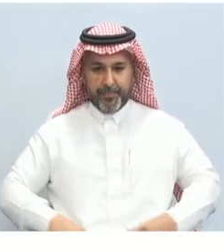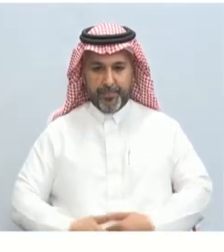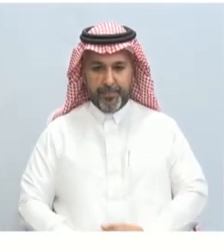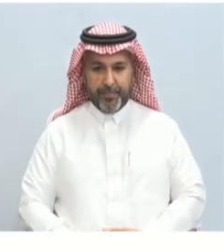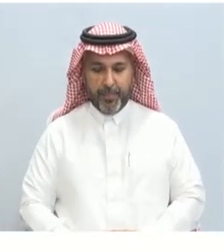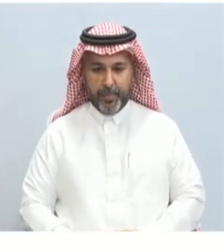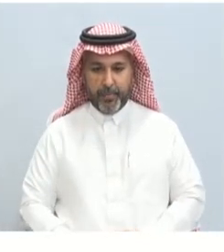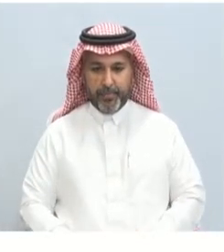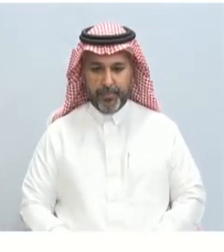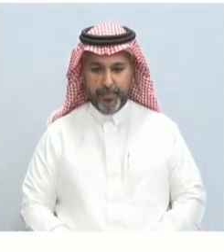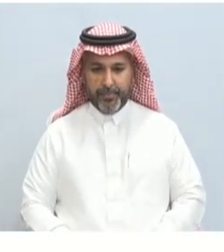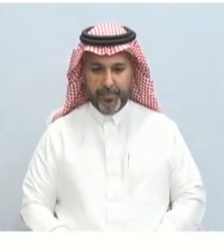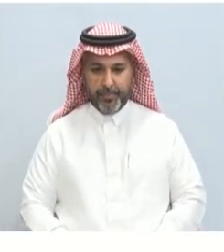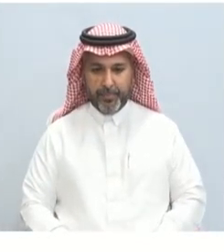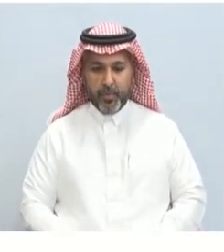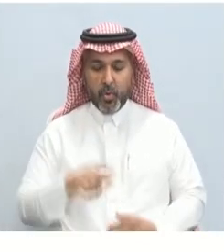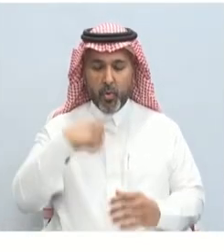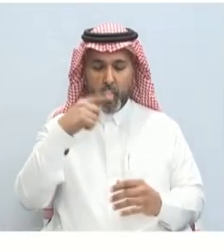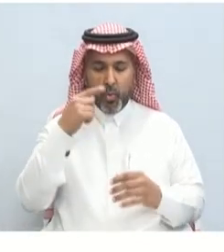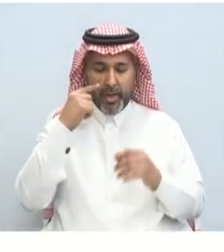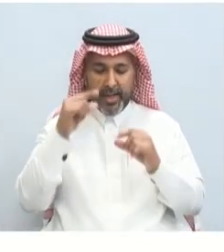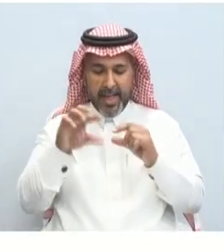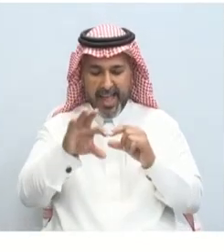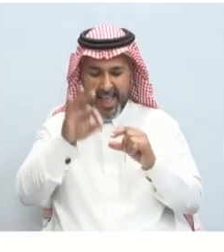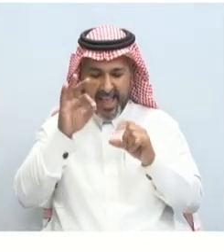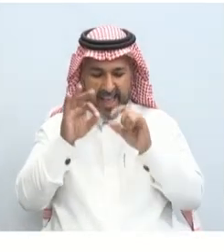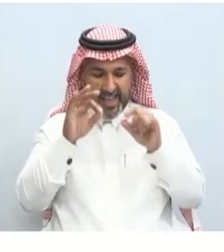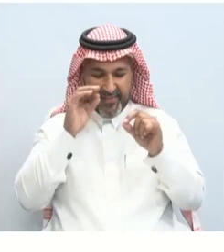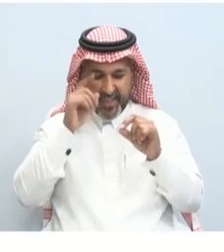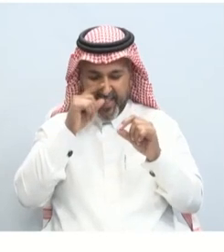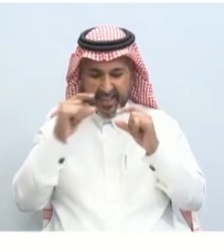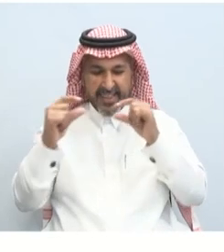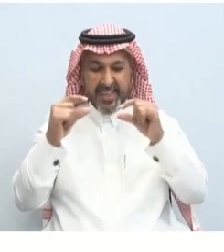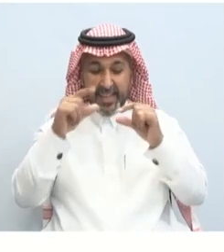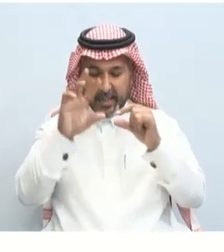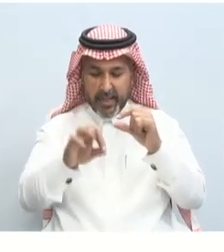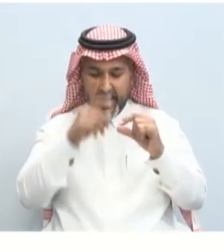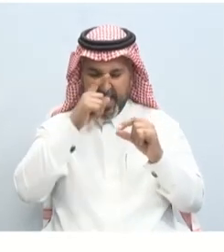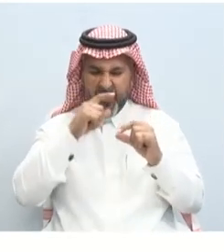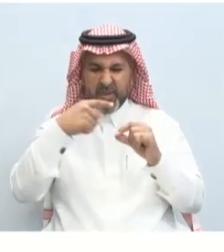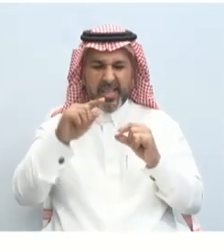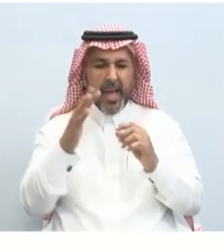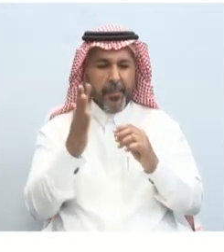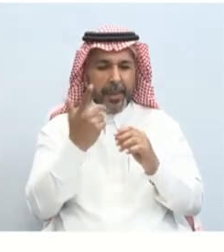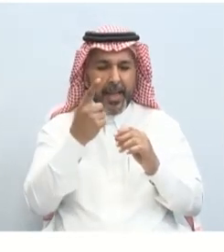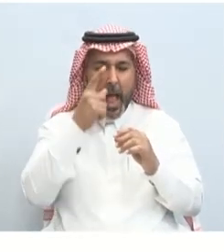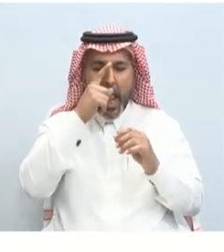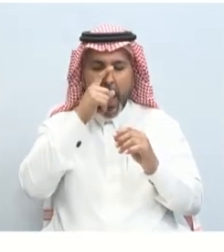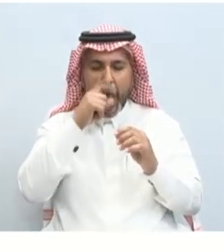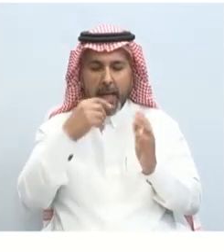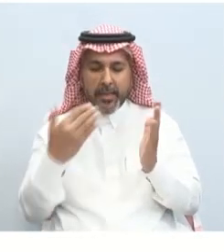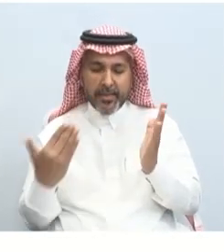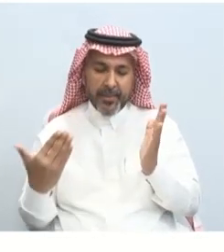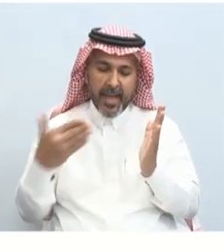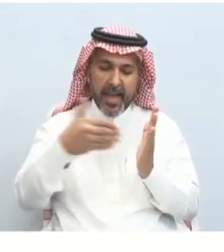يوصف الاستبدال الاستنباطي بانه صحيح اذا تحقق فيه لزوم النتيجه عن